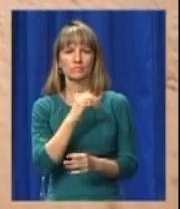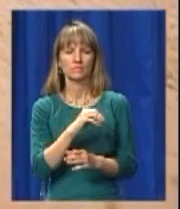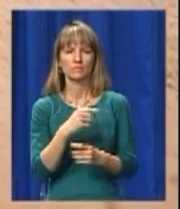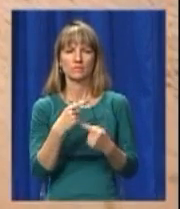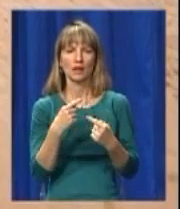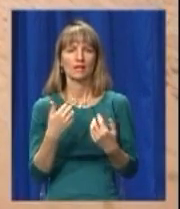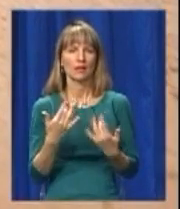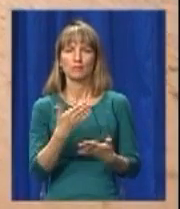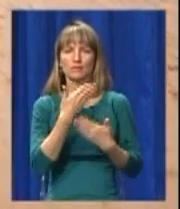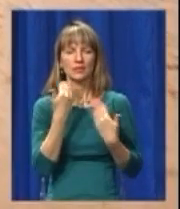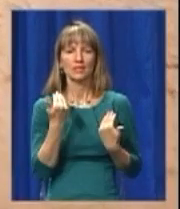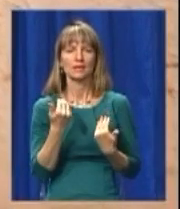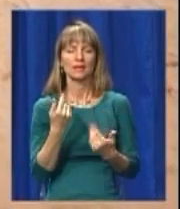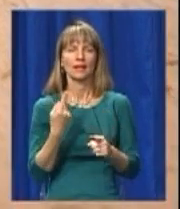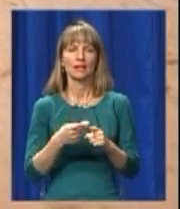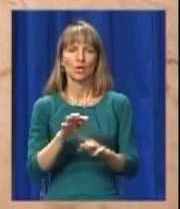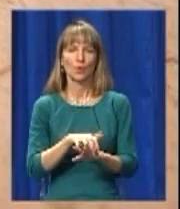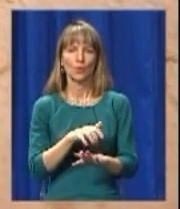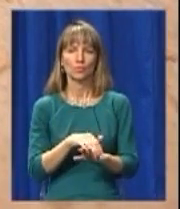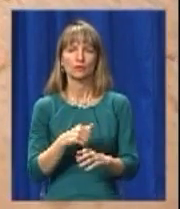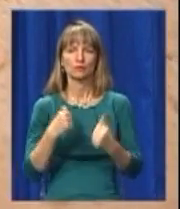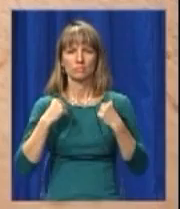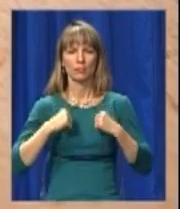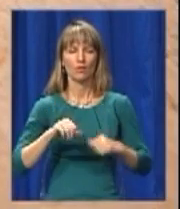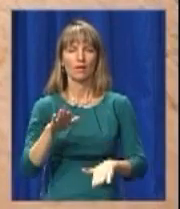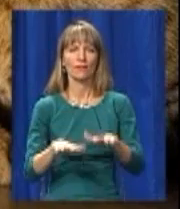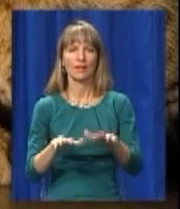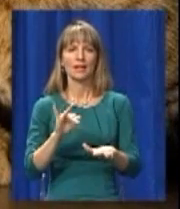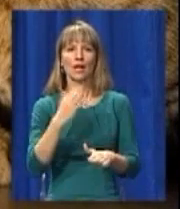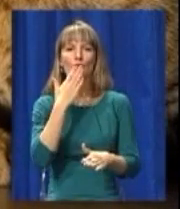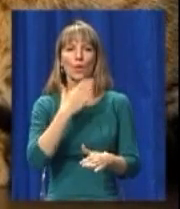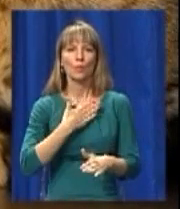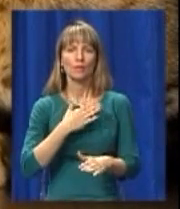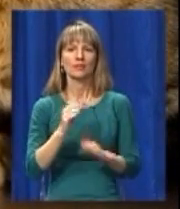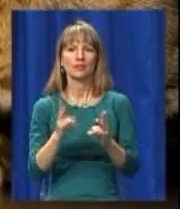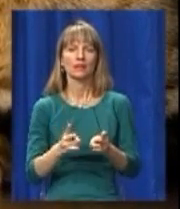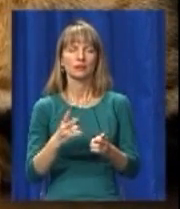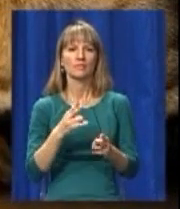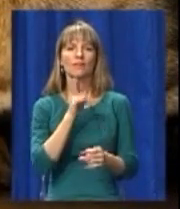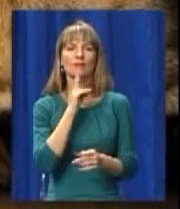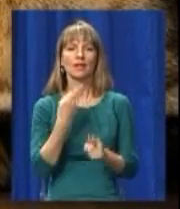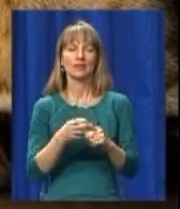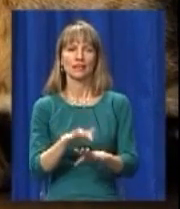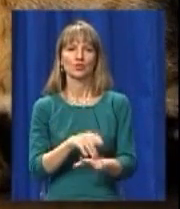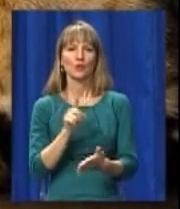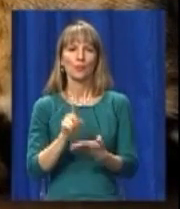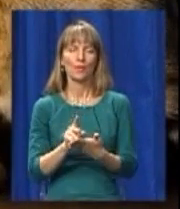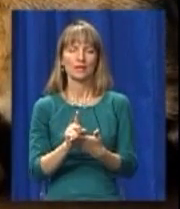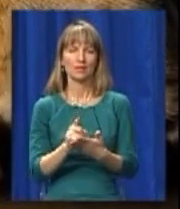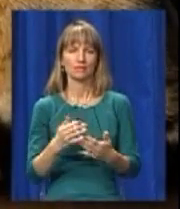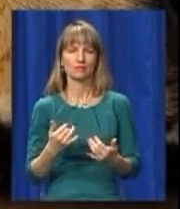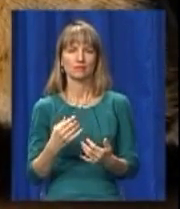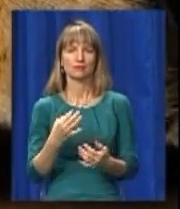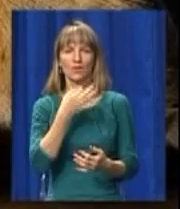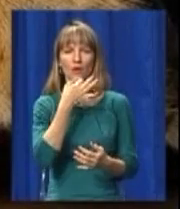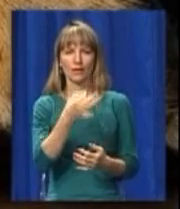домашньої кішки канаани перейняли поступливість, врівноваженість і любов до ласки. Беручи знаки уваги, ця кішка обов'язково відповість